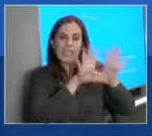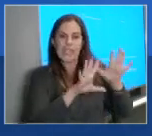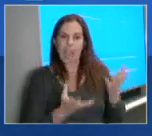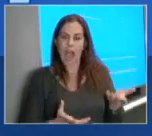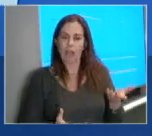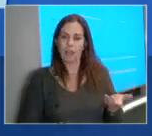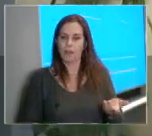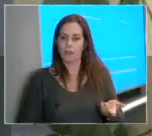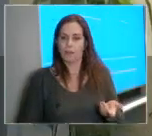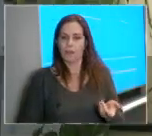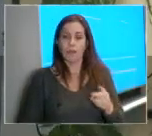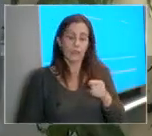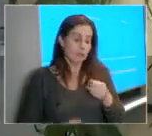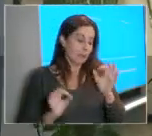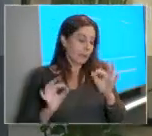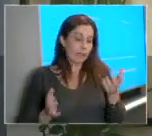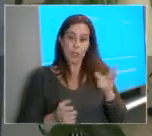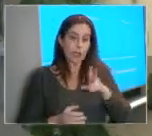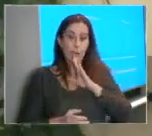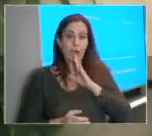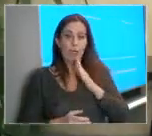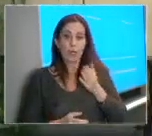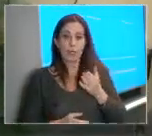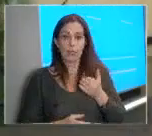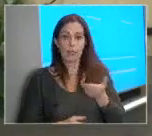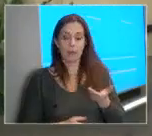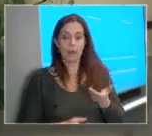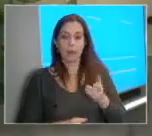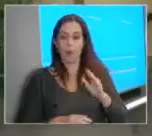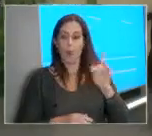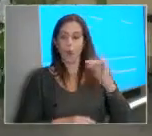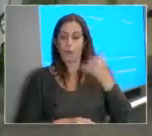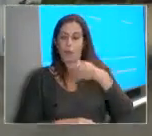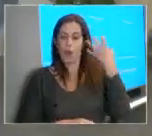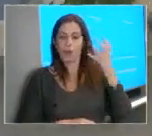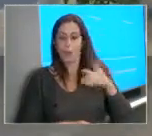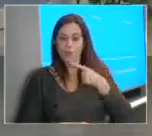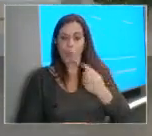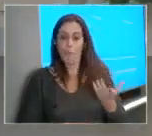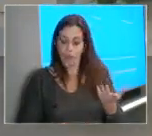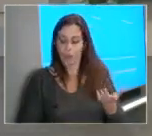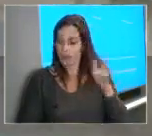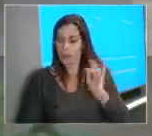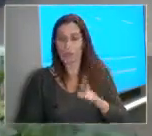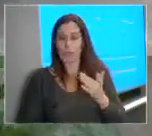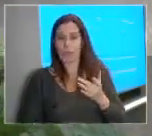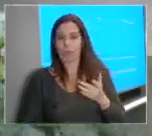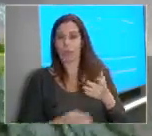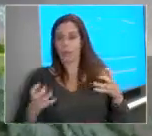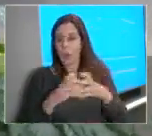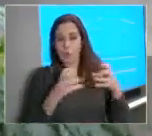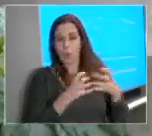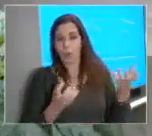אחרים. ובסדר, יש בעיות בציבורות הישראלית. בעצם... נכון, לא תמיד אנחנו אוהבים את ההתבטאויות נגד ציבורים